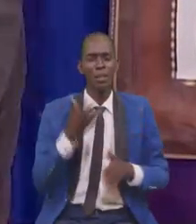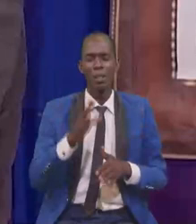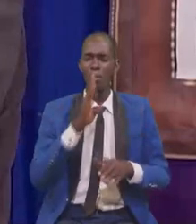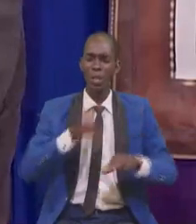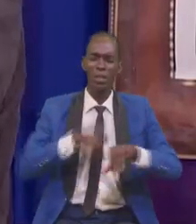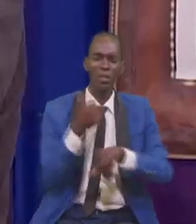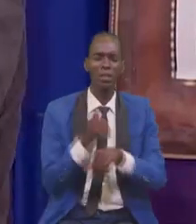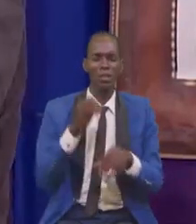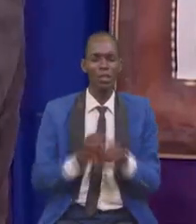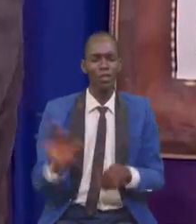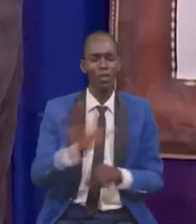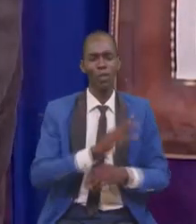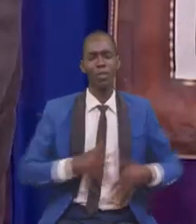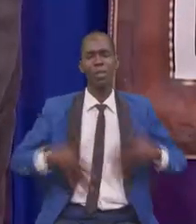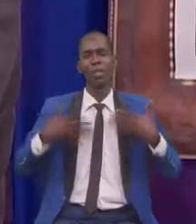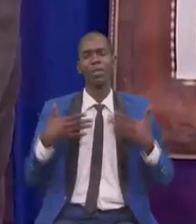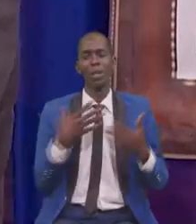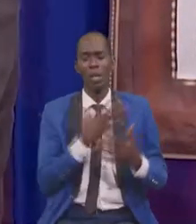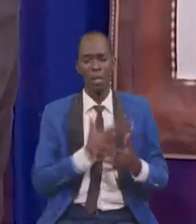Qu'il ait la confirmation dans votre vie.